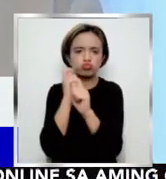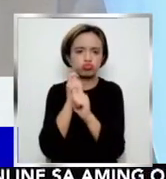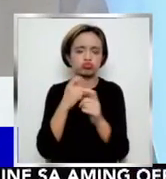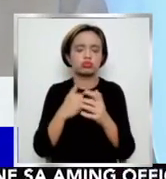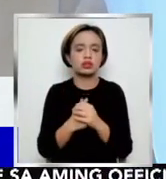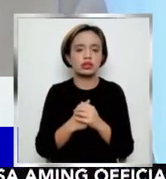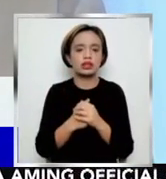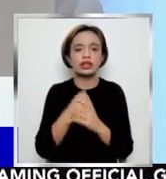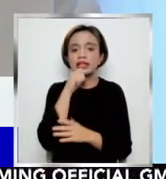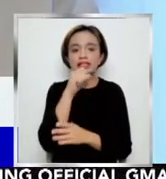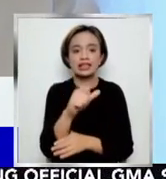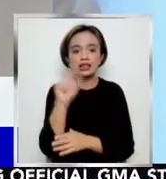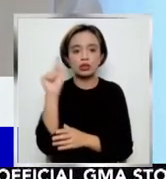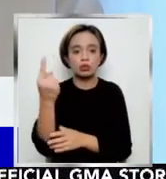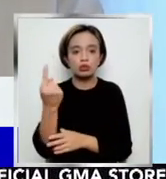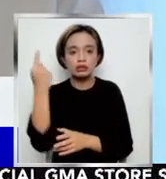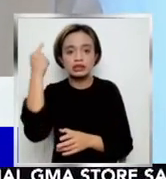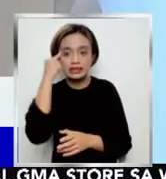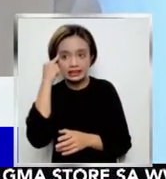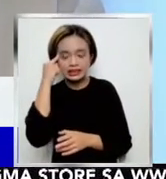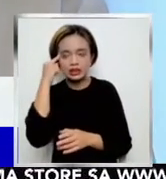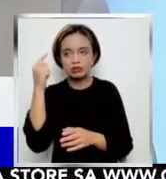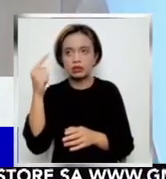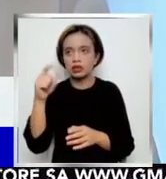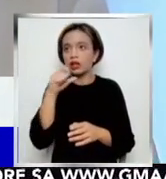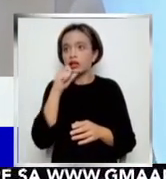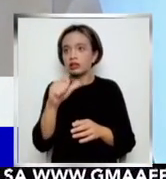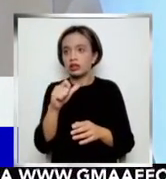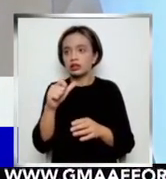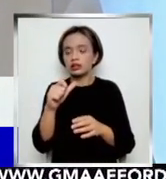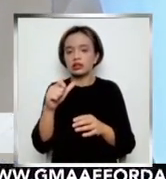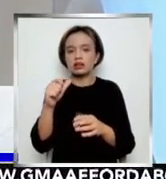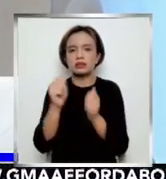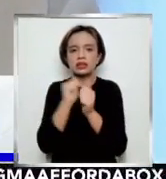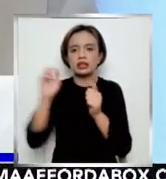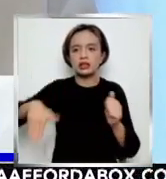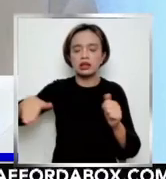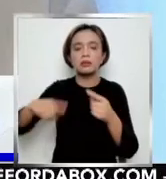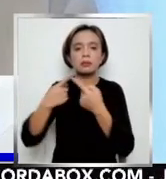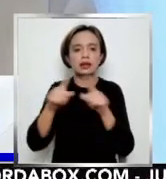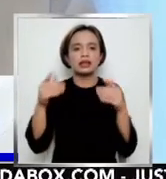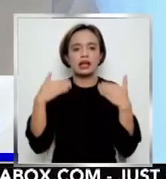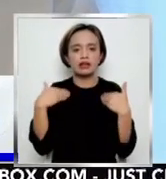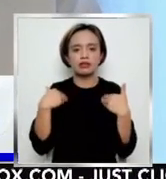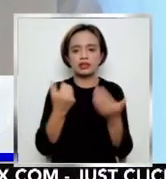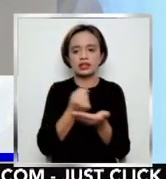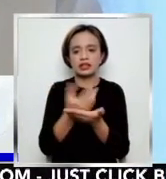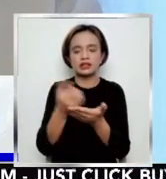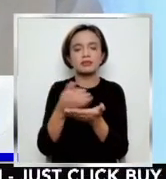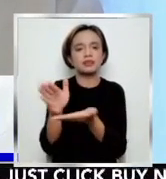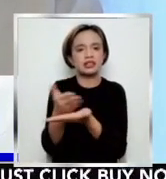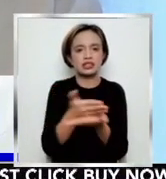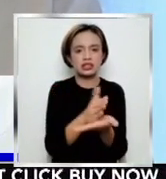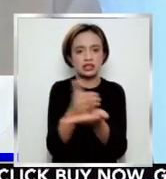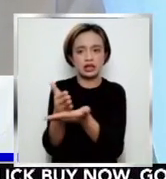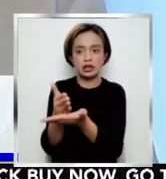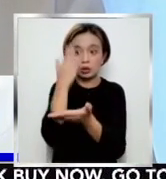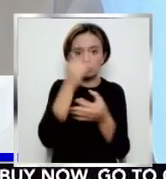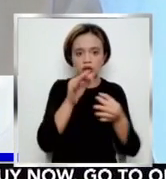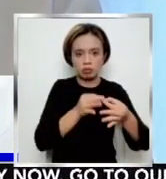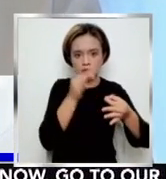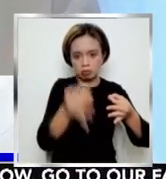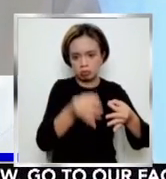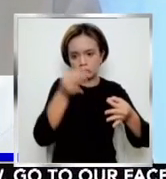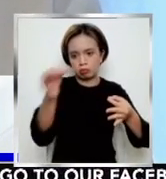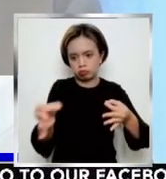kung aabot, but definitely may gasto silang isishare. Kasi sa bawat delay ng release ng kargamento at